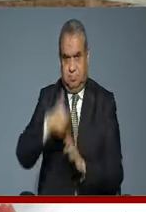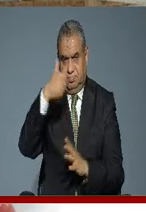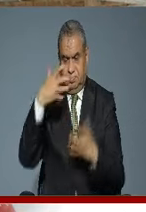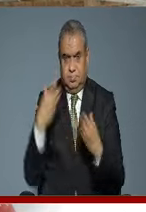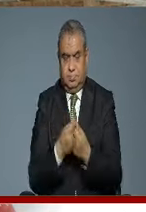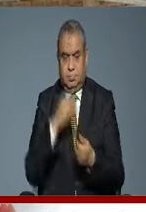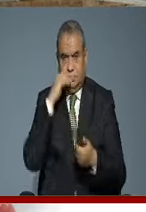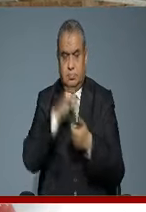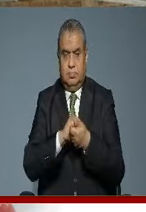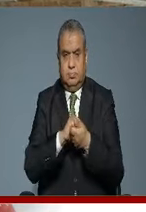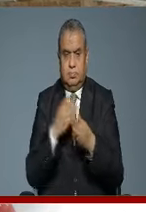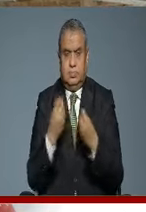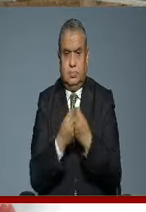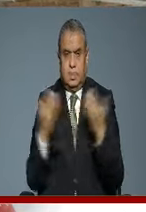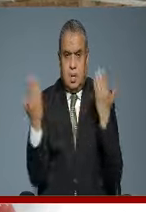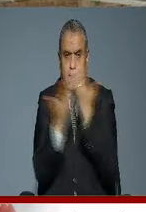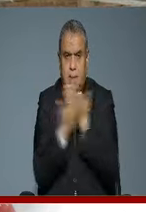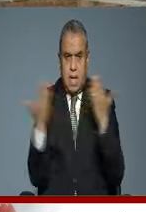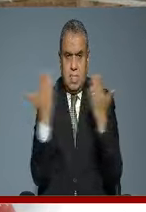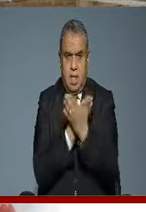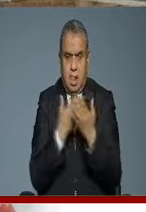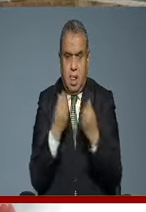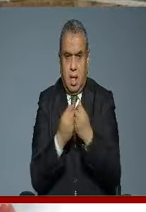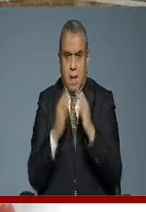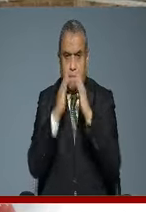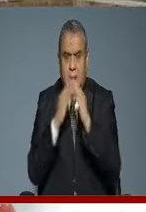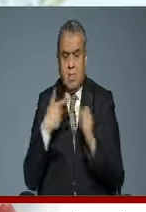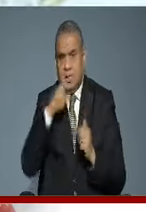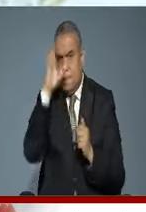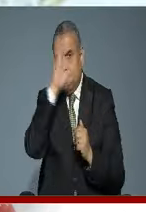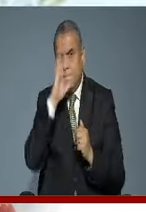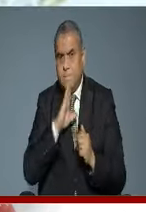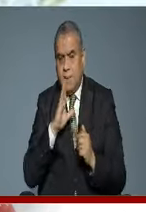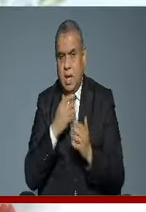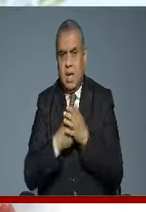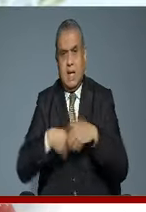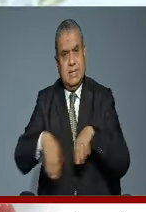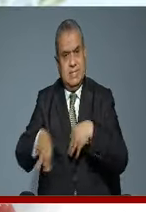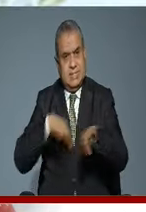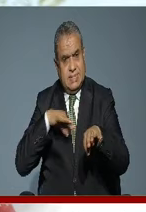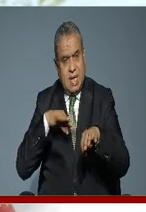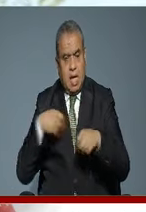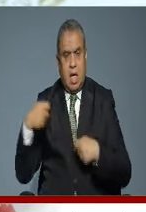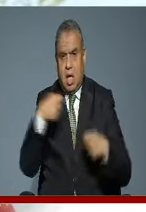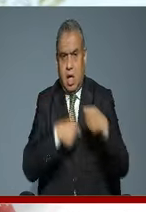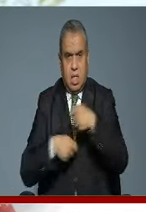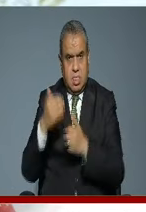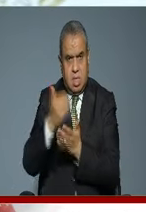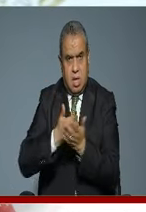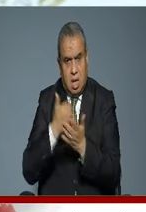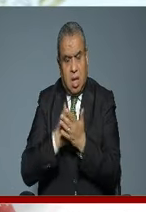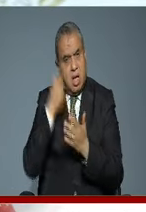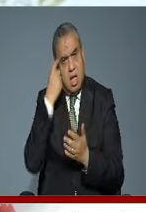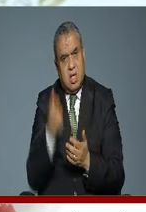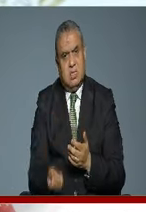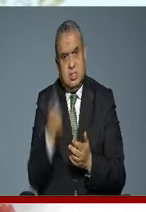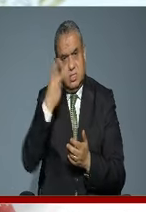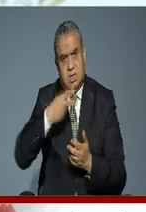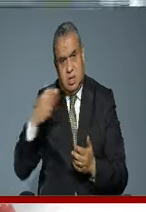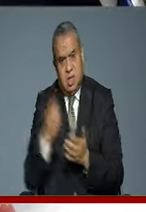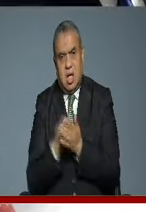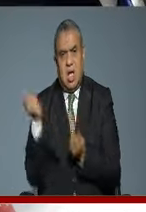العلاقات بين مصر والبرازيل في المجالات المختلفة السياسية، الاقتصادية، الثقافية،